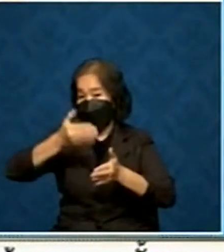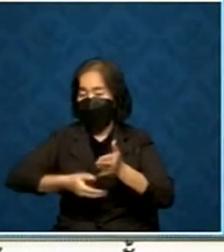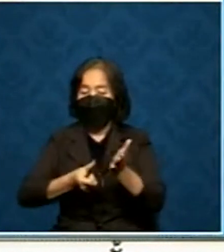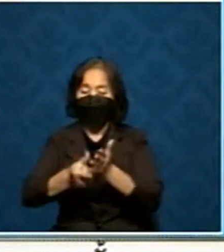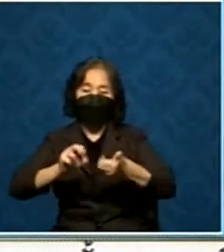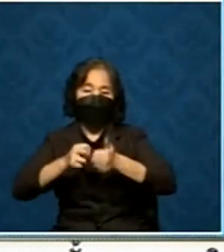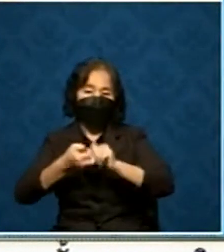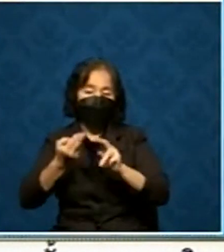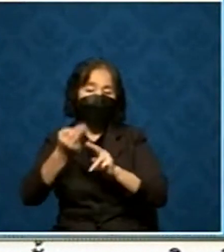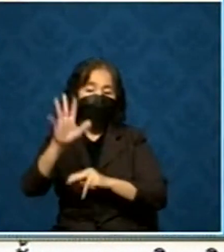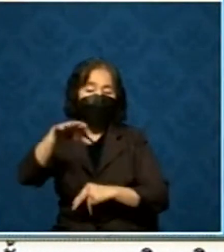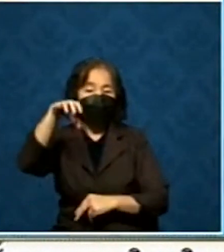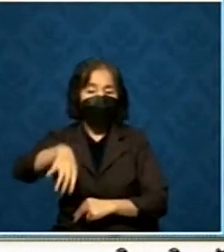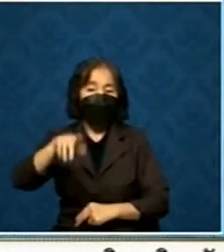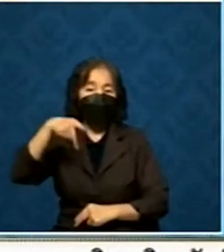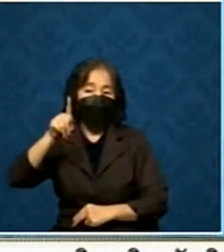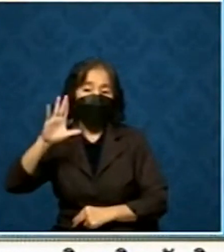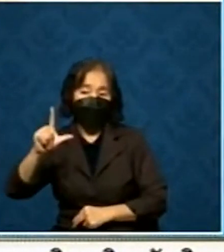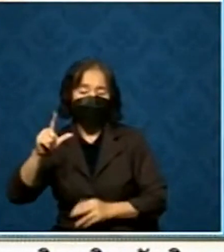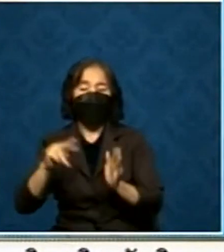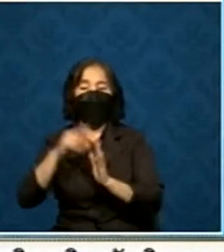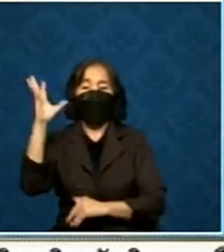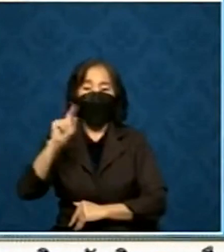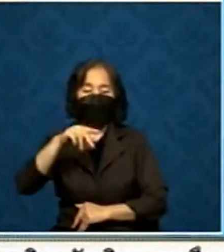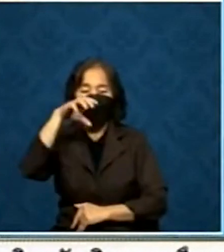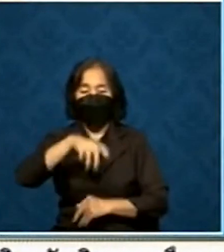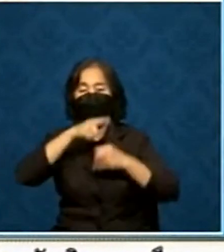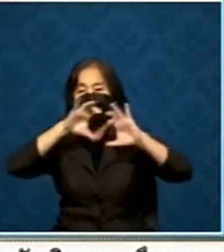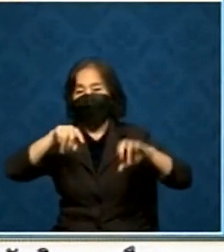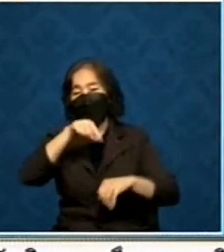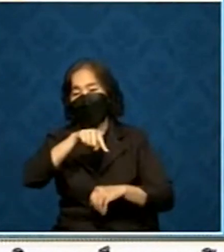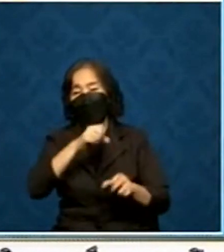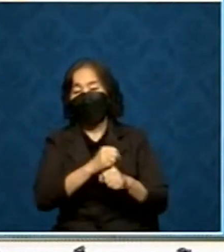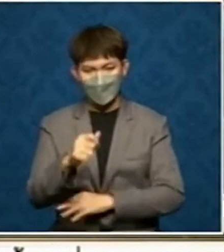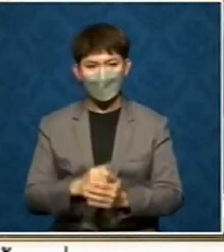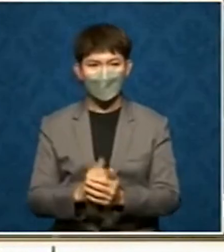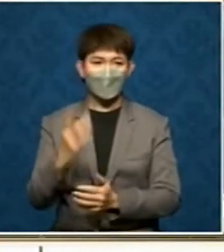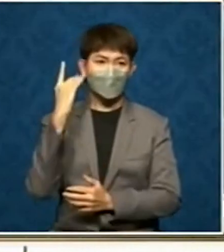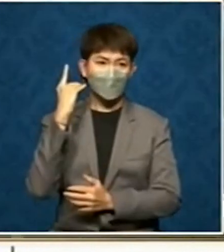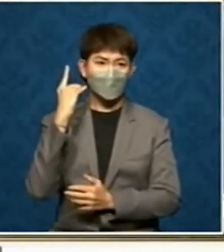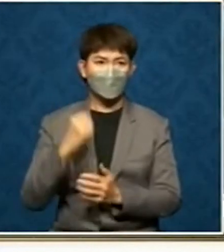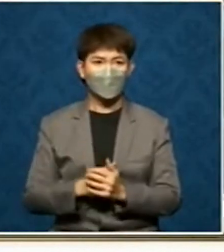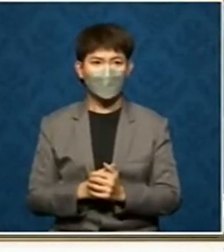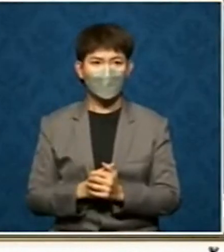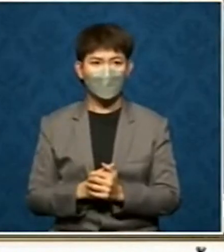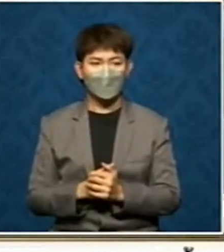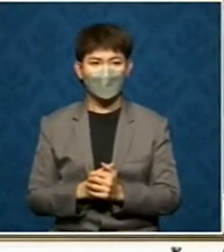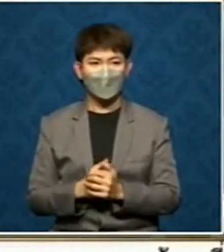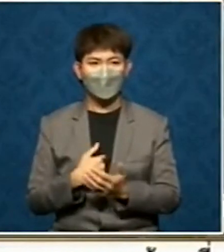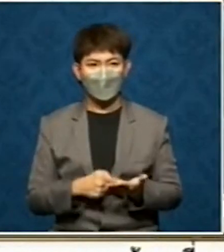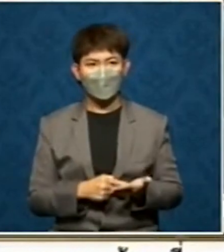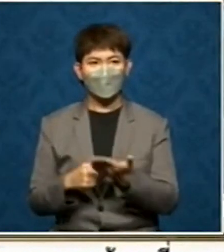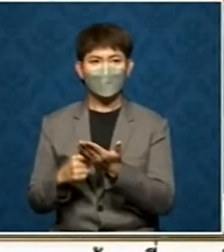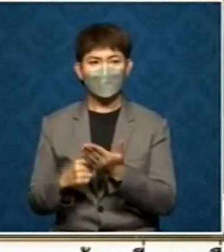ปราช. นี้ยอมมาจากคำว่าปกปองคนชั่ว หรอปกปิปาช. ดิ Ideally ส่นทางด้านใอรัสิบมรวม